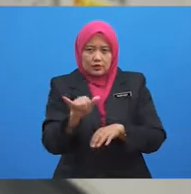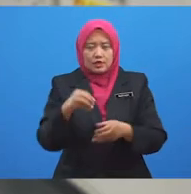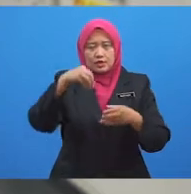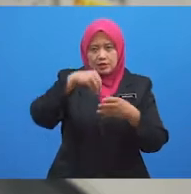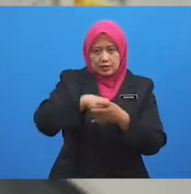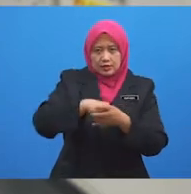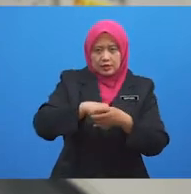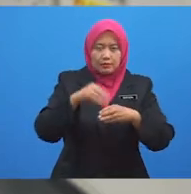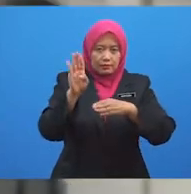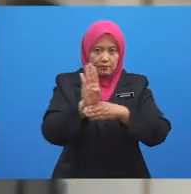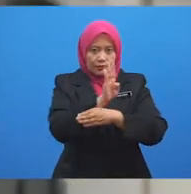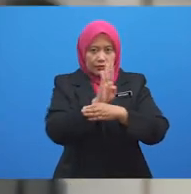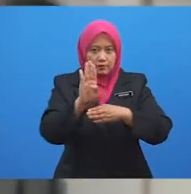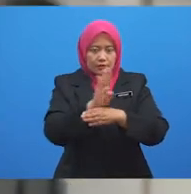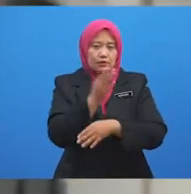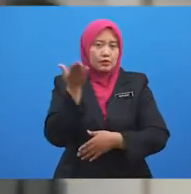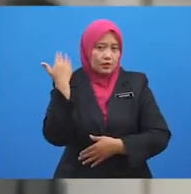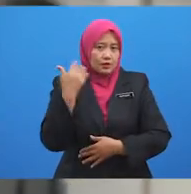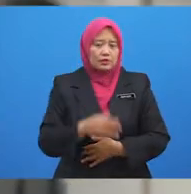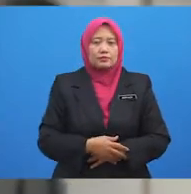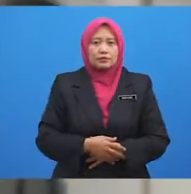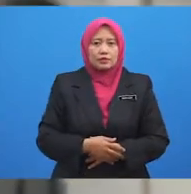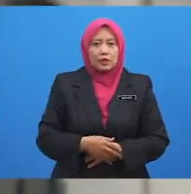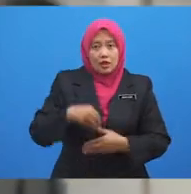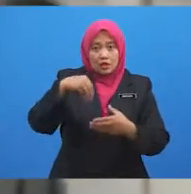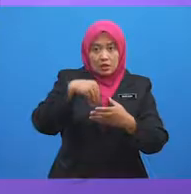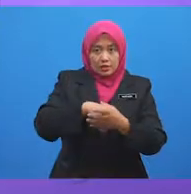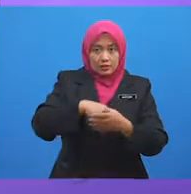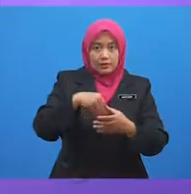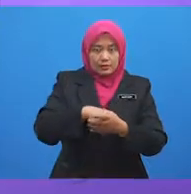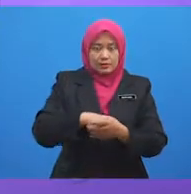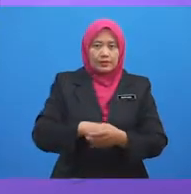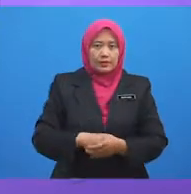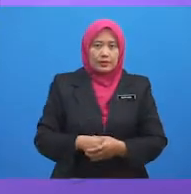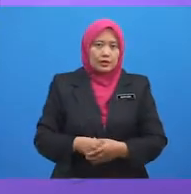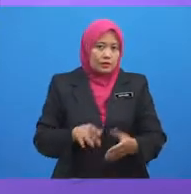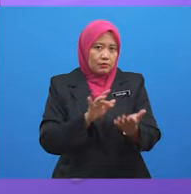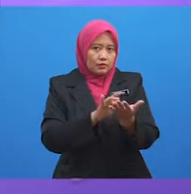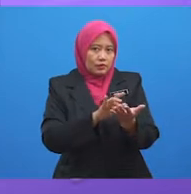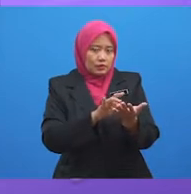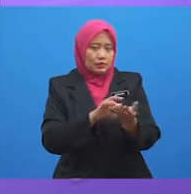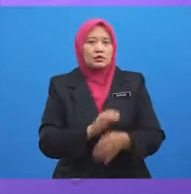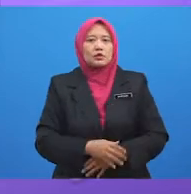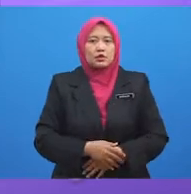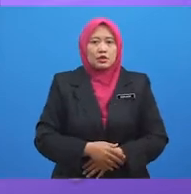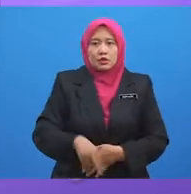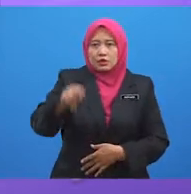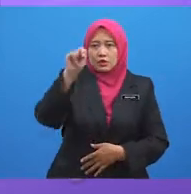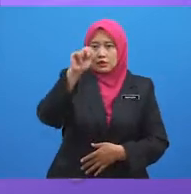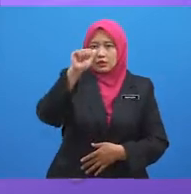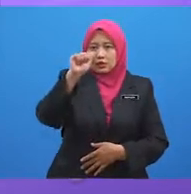yang dinyatakan tadi. Di bidang perubatan, natrium